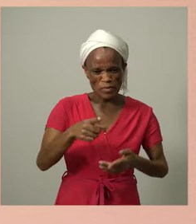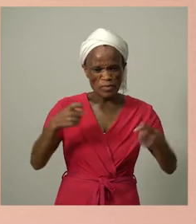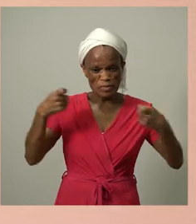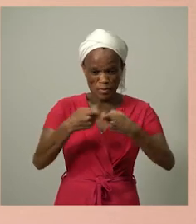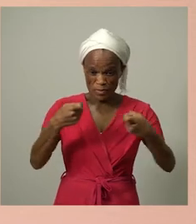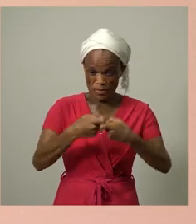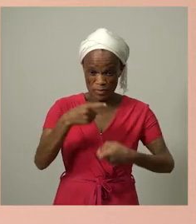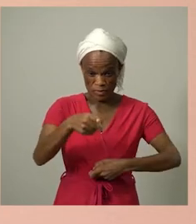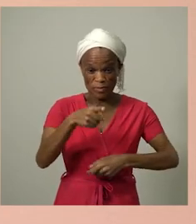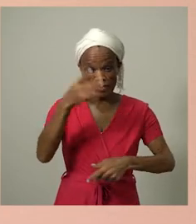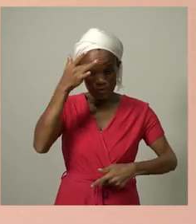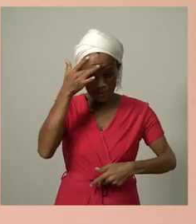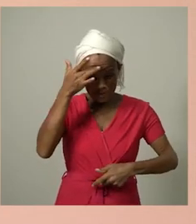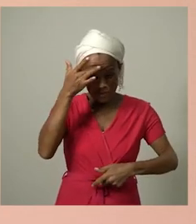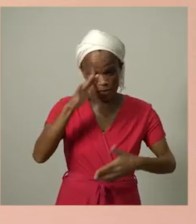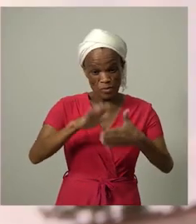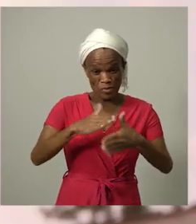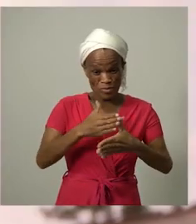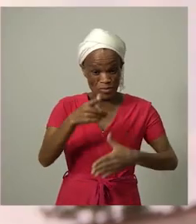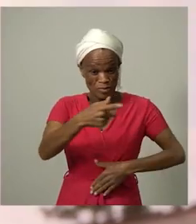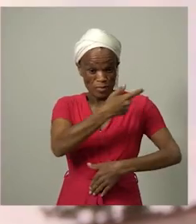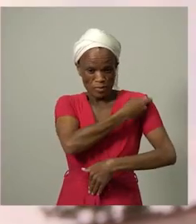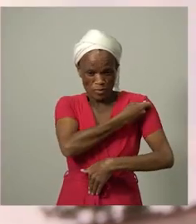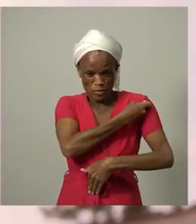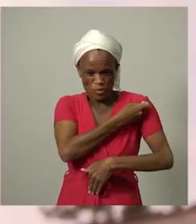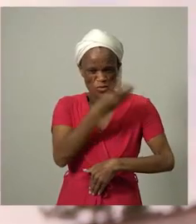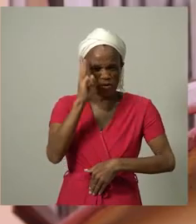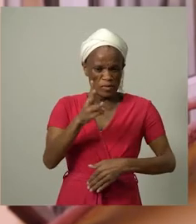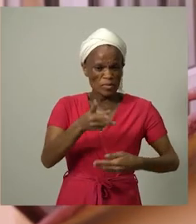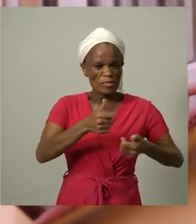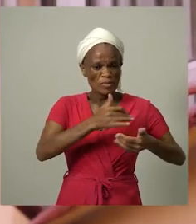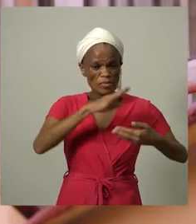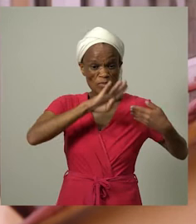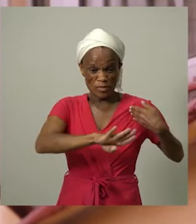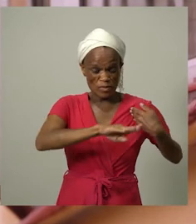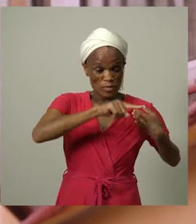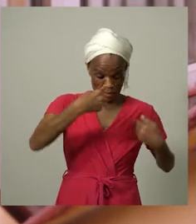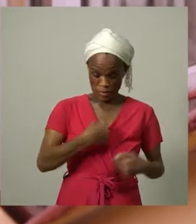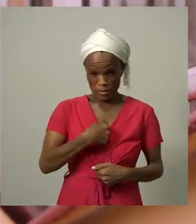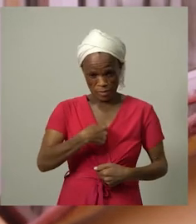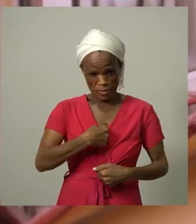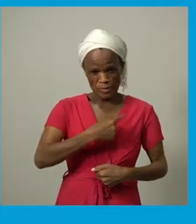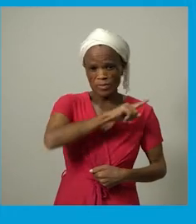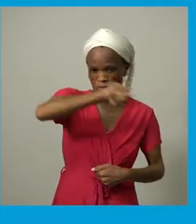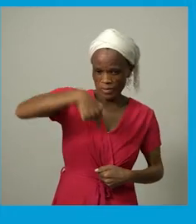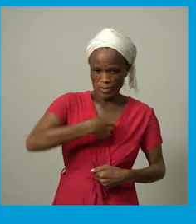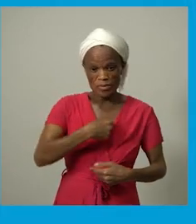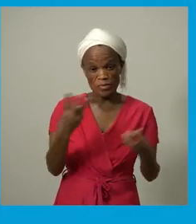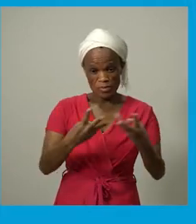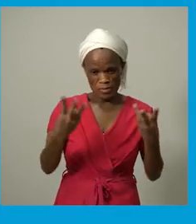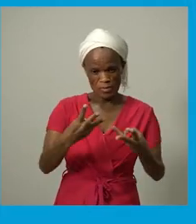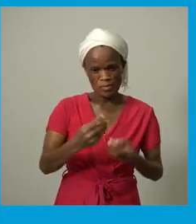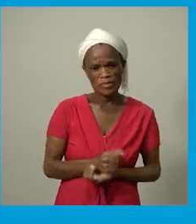lesifo ngoba mangabe sithatha umgomo uzobe uzivikela wena uphinde uvikele abantu ohleli nabo.